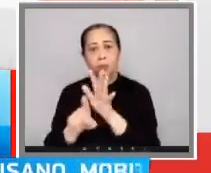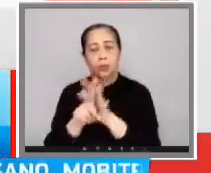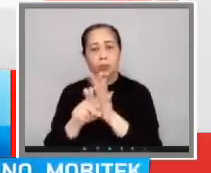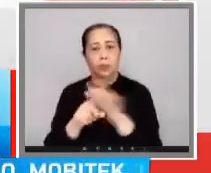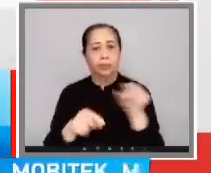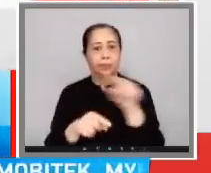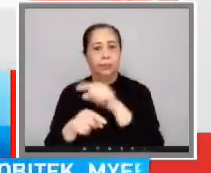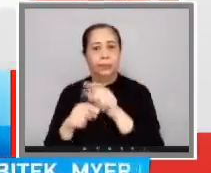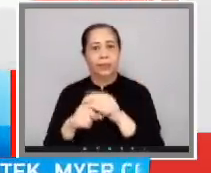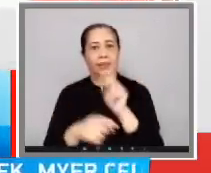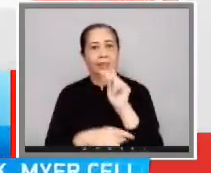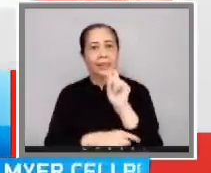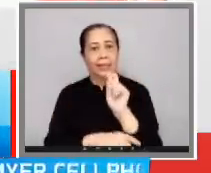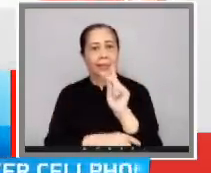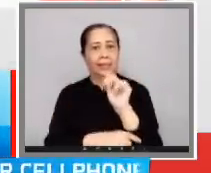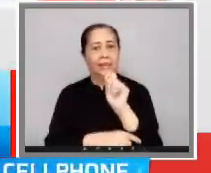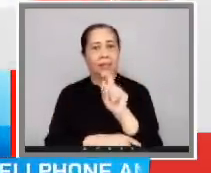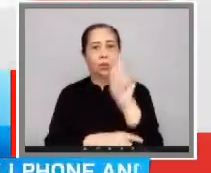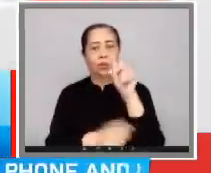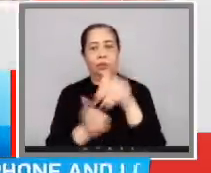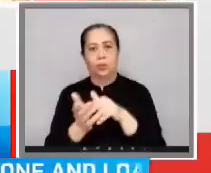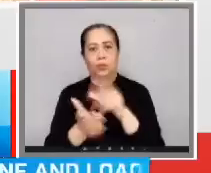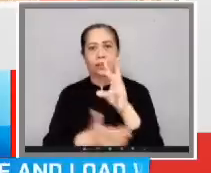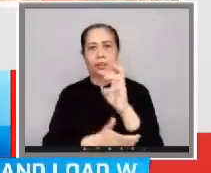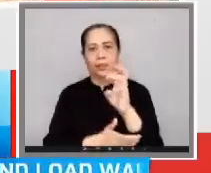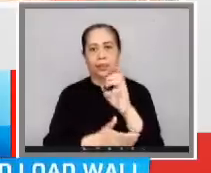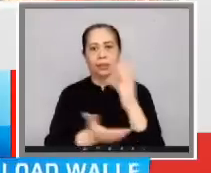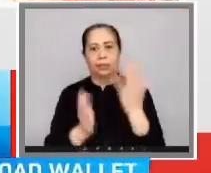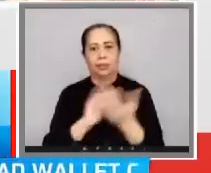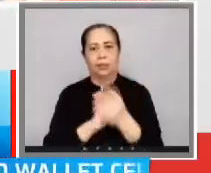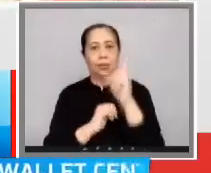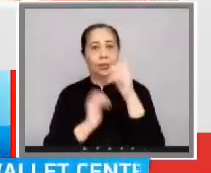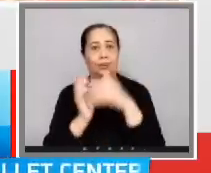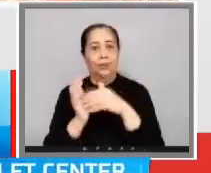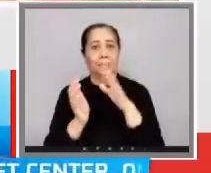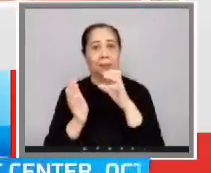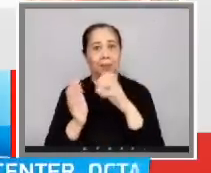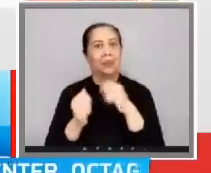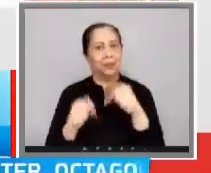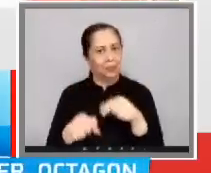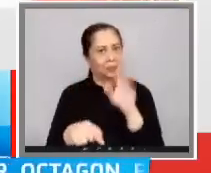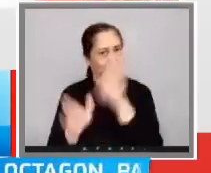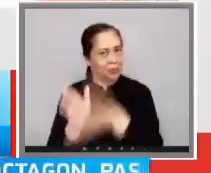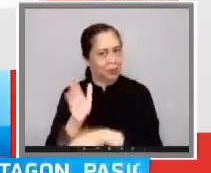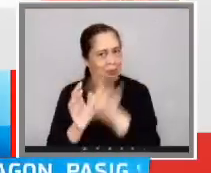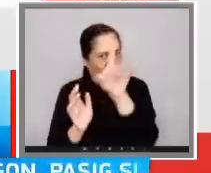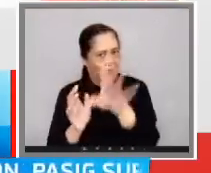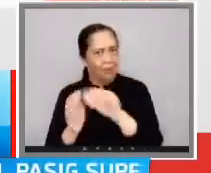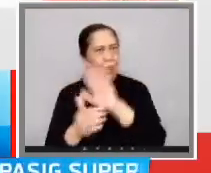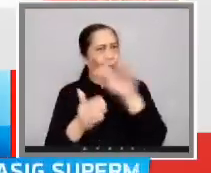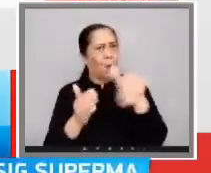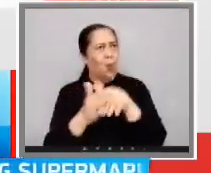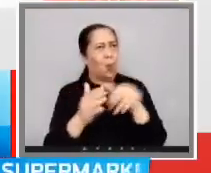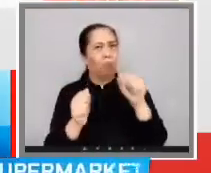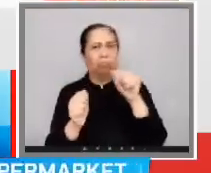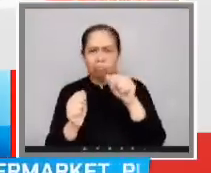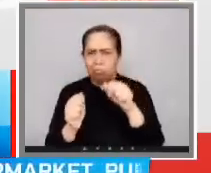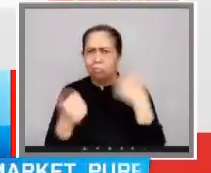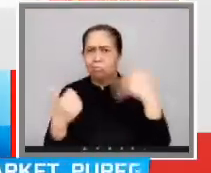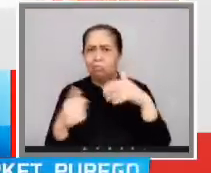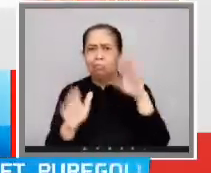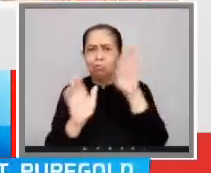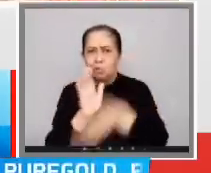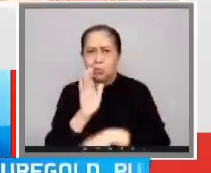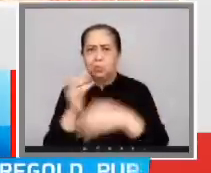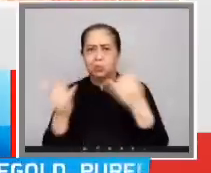yung Ketyat, from 1,600 ay naging 1,500 na lang. So, eto lang, Rafi, yung sa lahat ng mga prutas ang medyo bumabang presyo